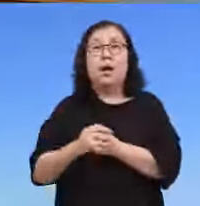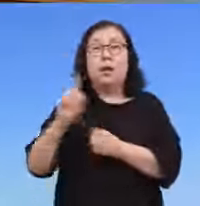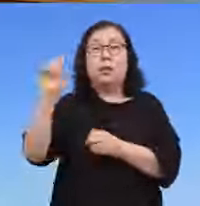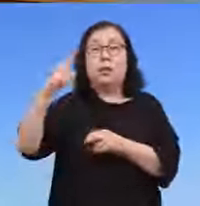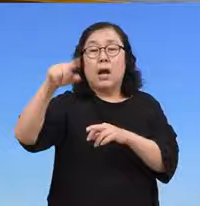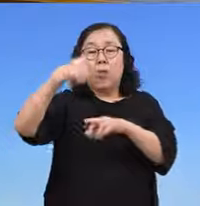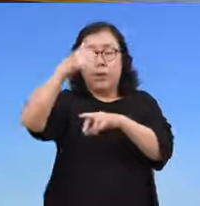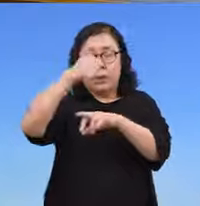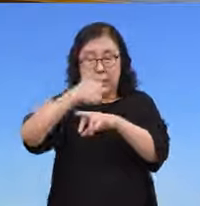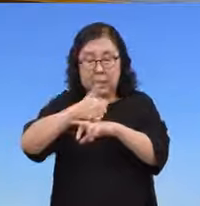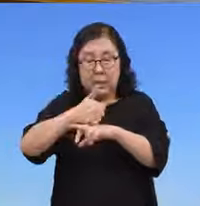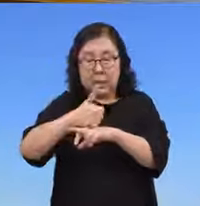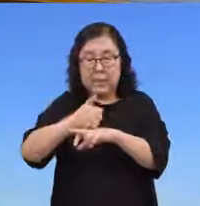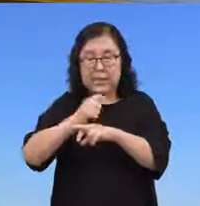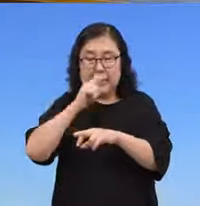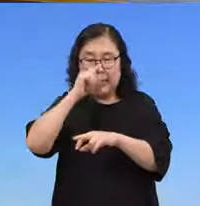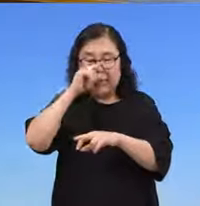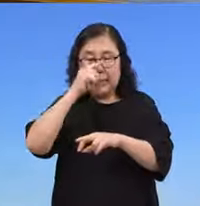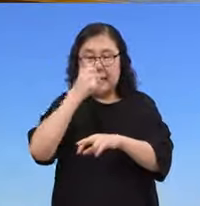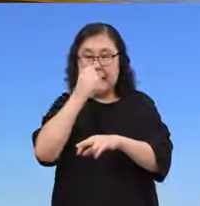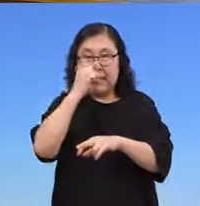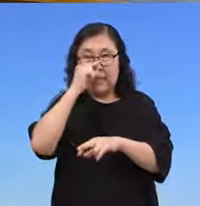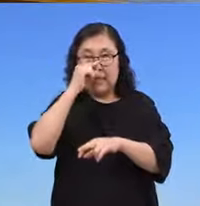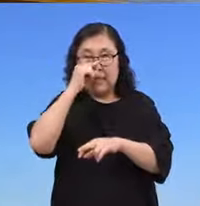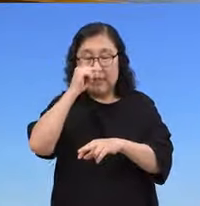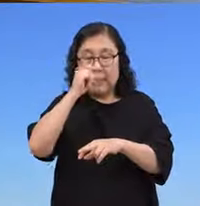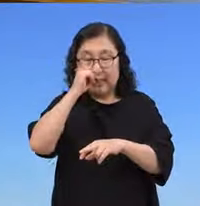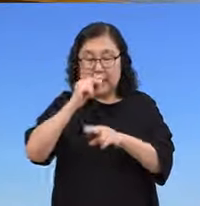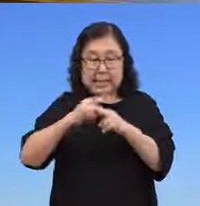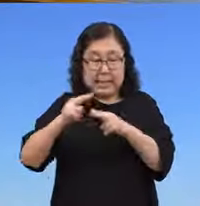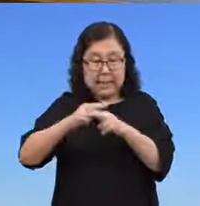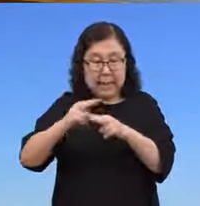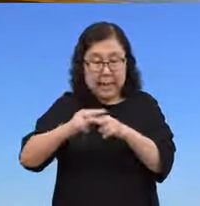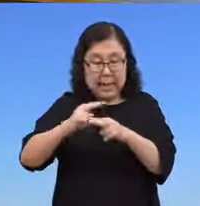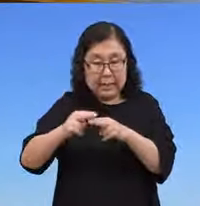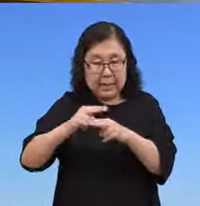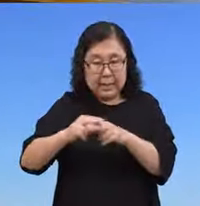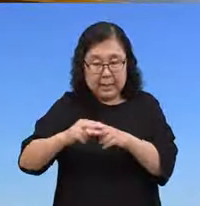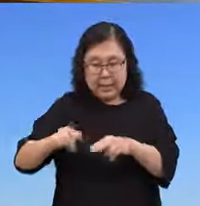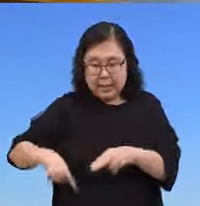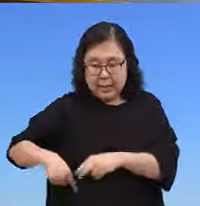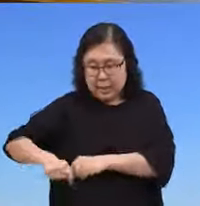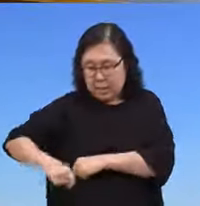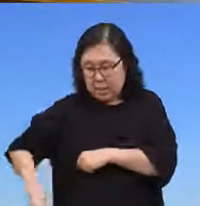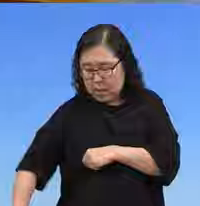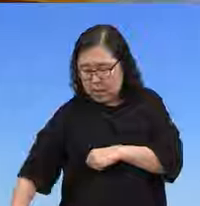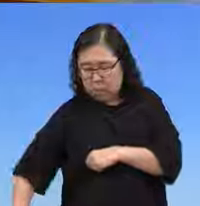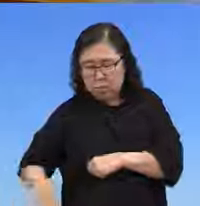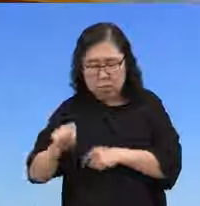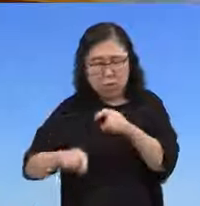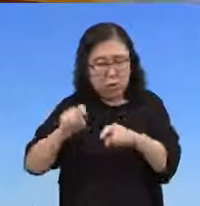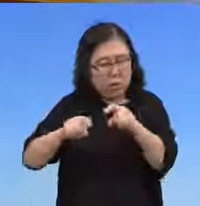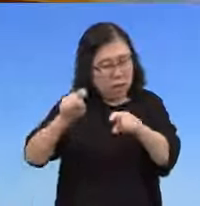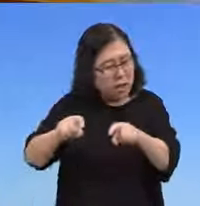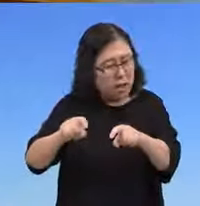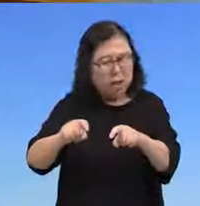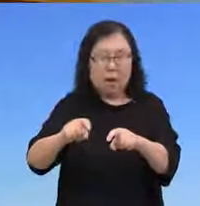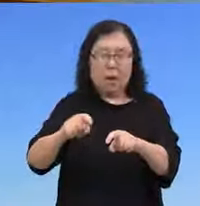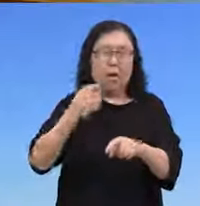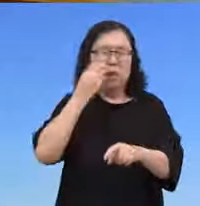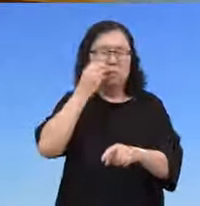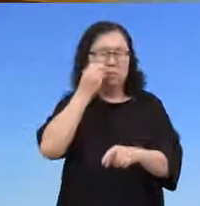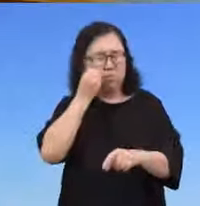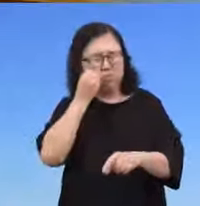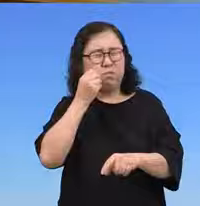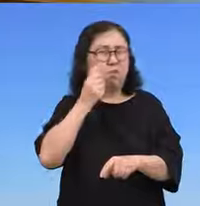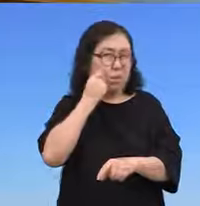39절입니다. 다윗이 칼을 군복 위에 차고도 익숙하지 못하므로 시험적으로 걸어보다가 사울에게 말하되